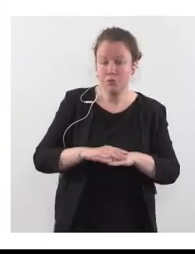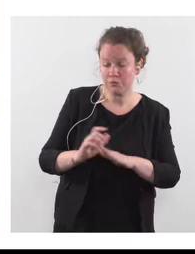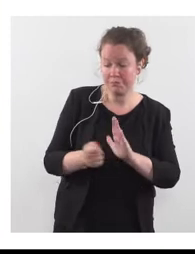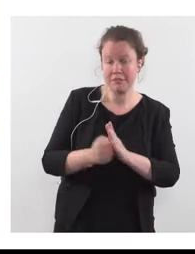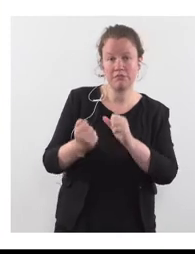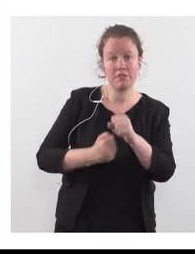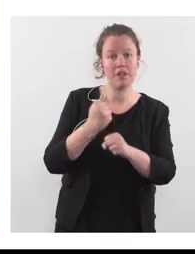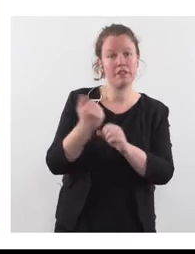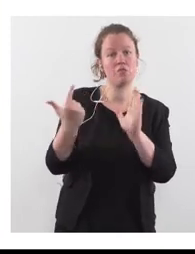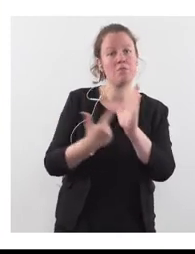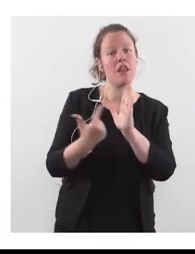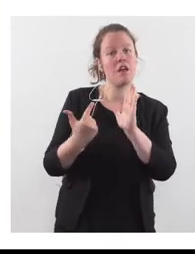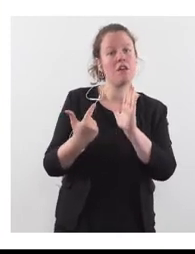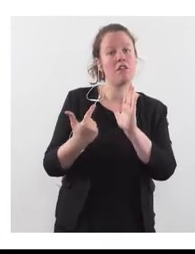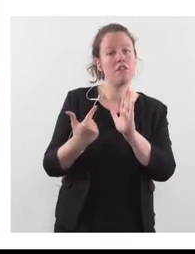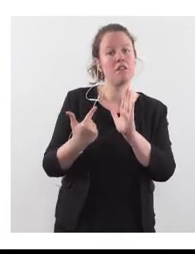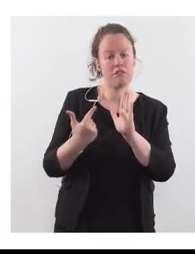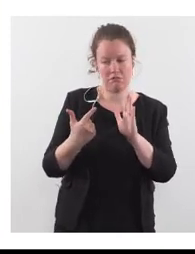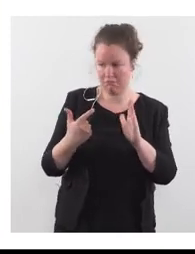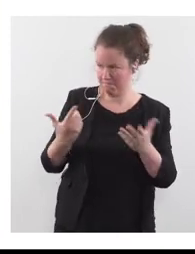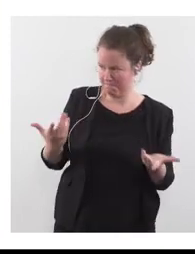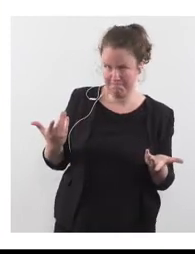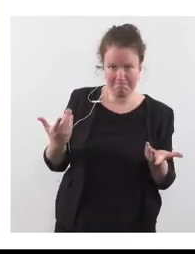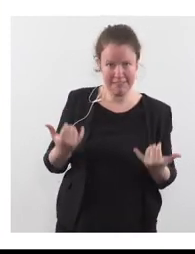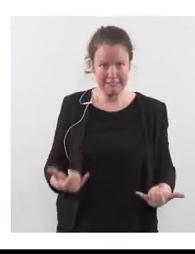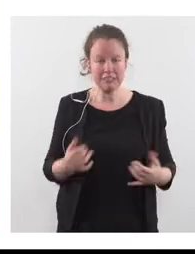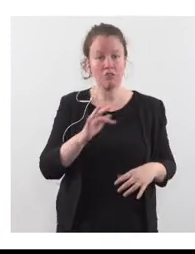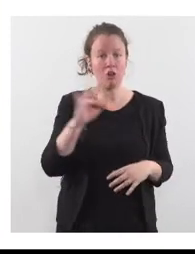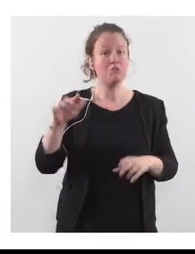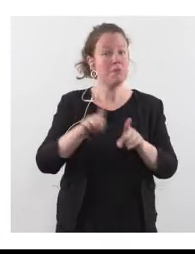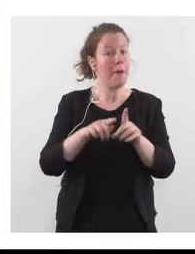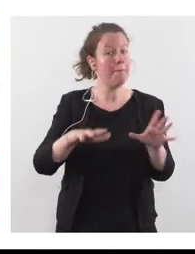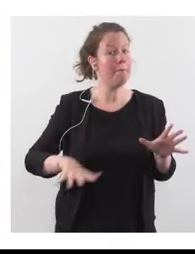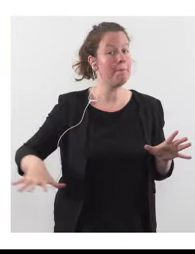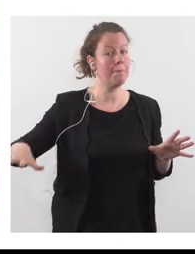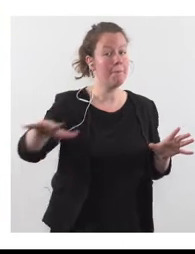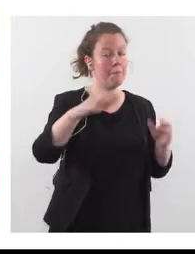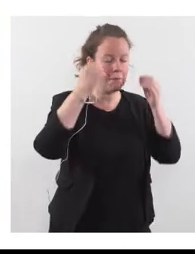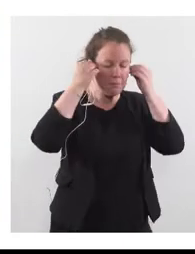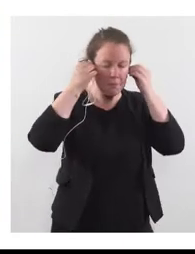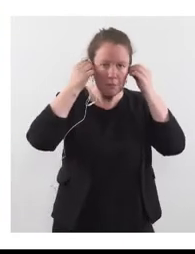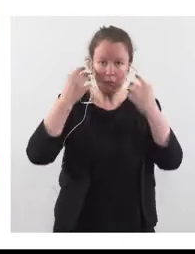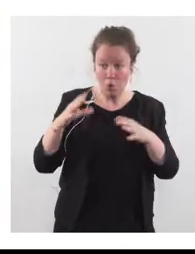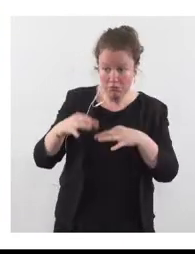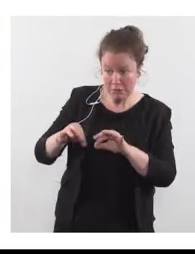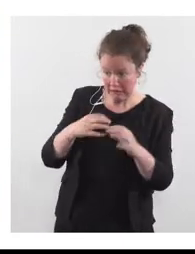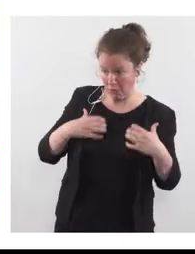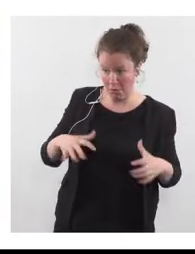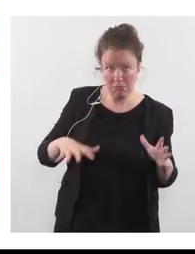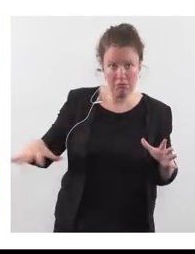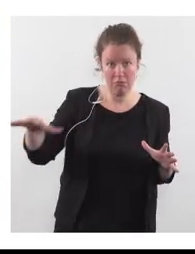pense aussi au Royaume-Uni, il n'existait pas en France, comme d'ailleurs dans beaucoup d'autres États membres, d'organismes pour l'égalité de